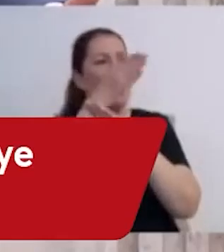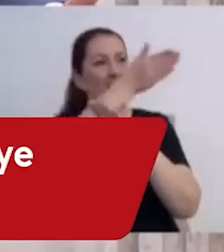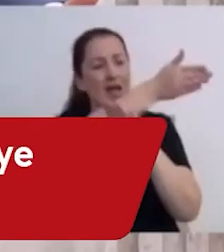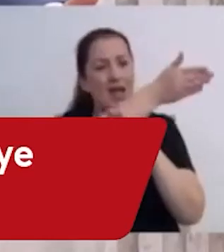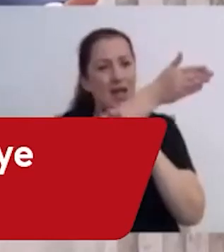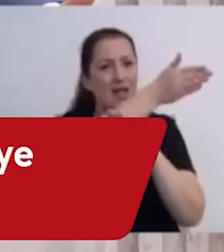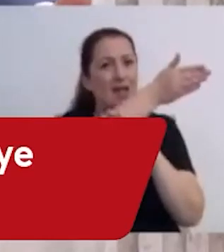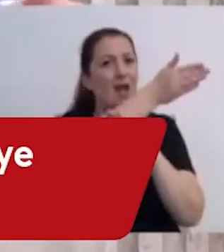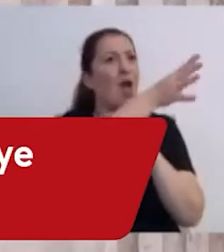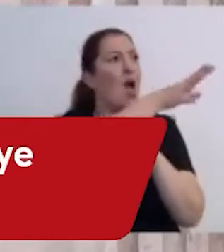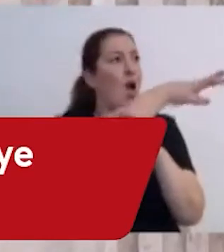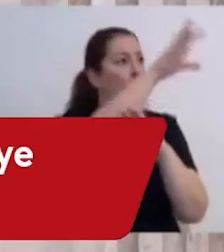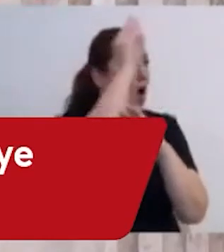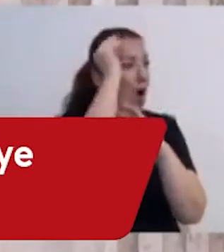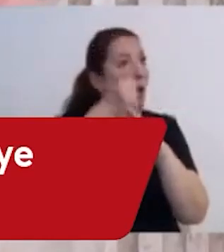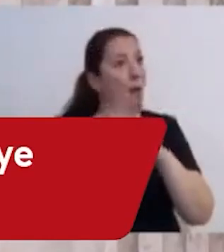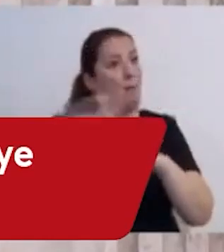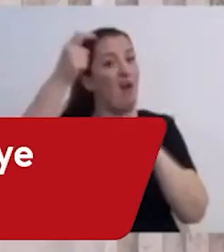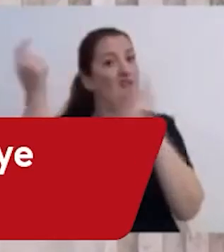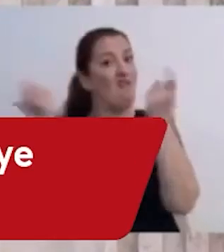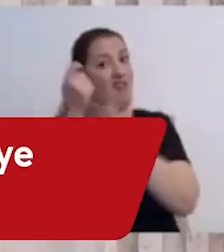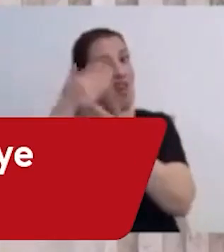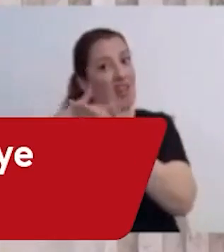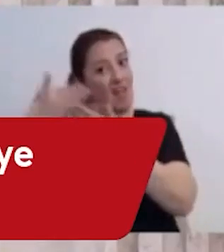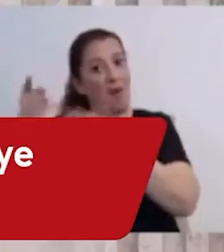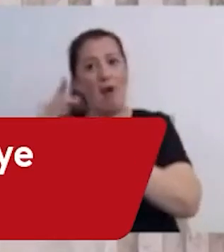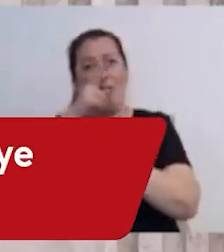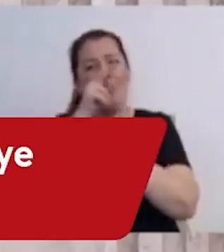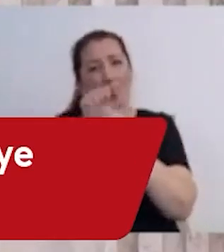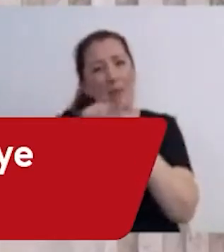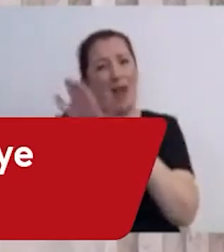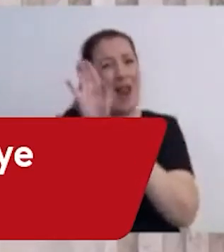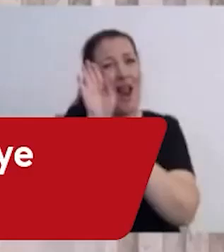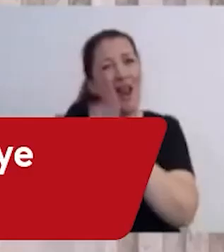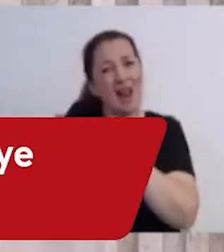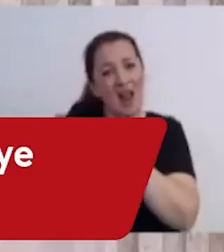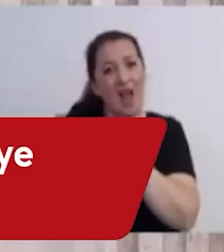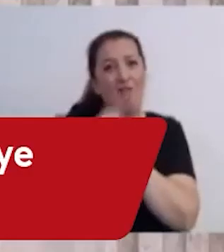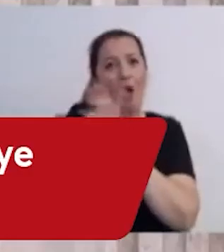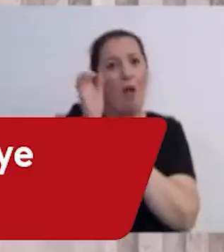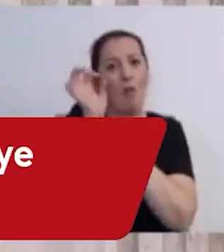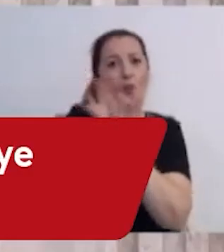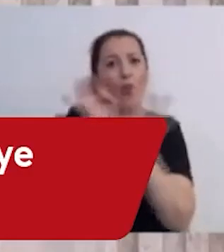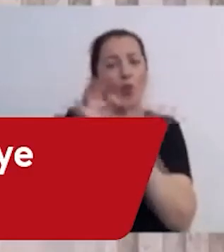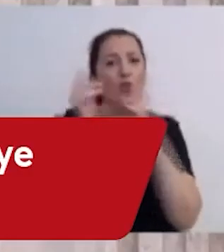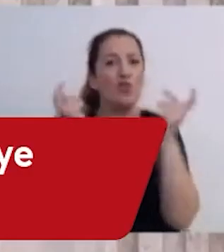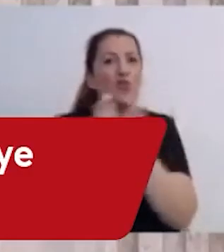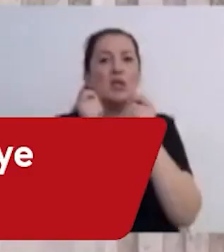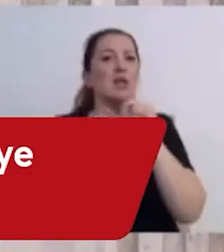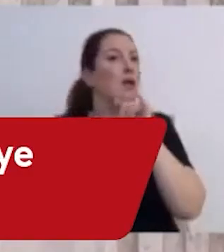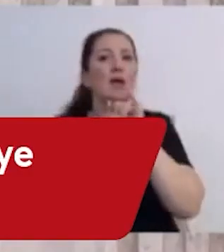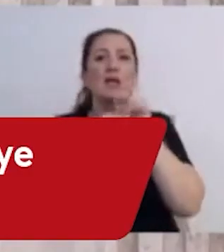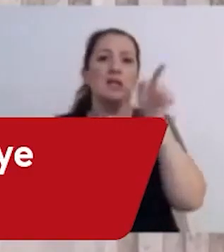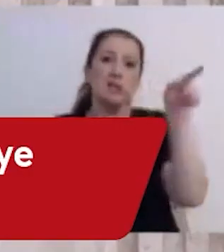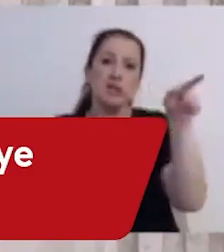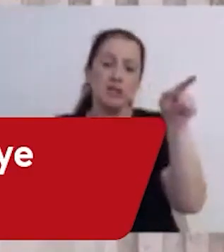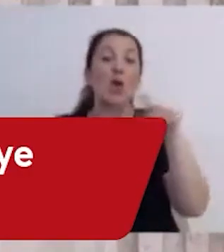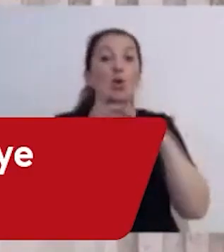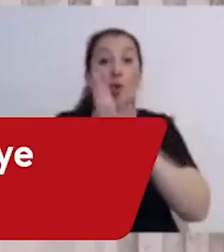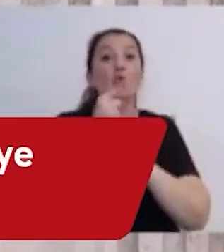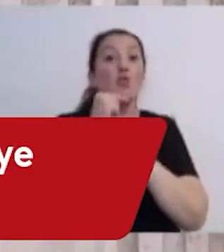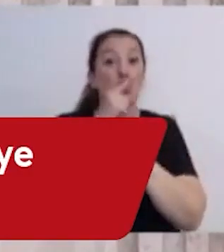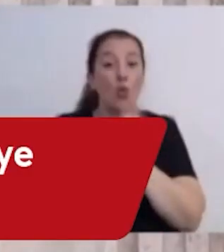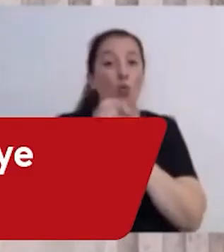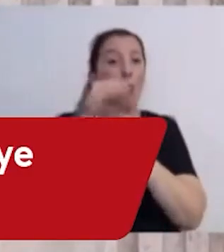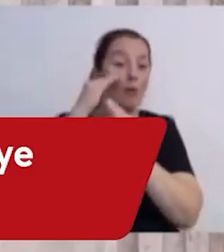siz, bizim attığımız birkaç tane tweetle ilgili algı yaratmaya çalışan yine siz. Doğru söylüyorsunuz.